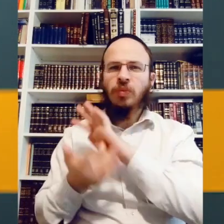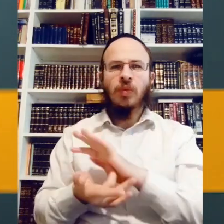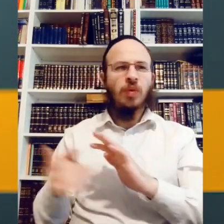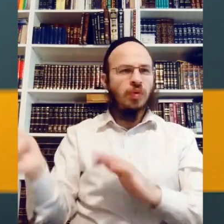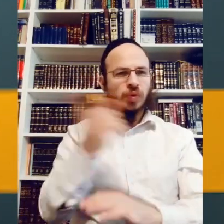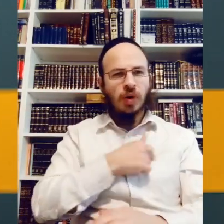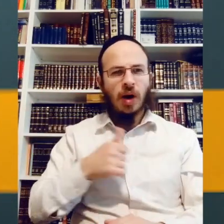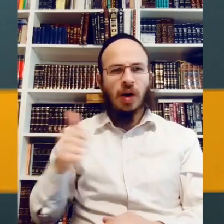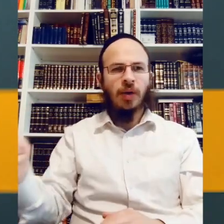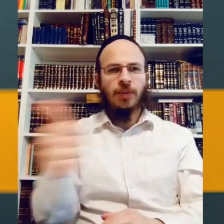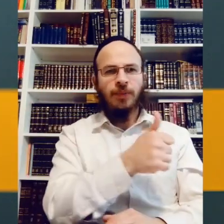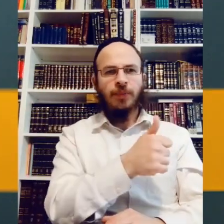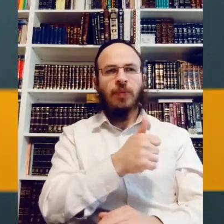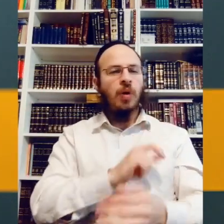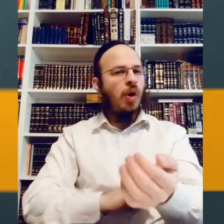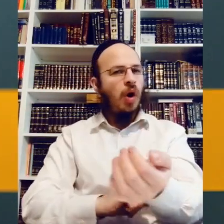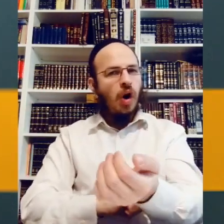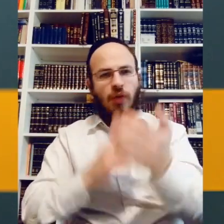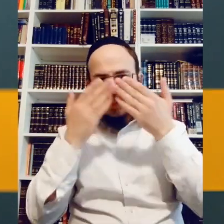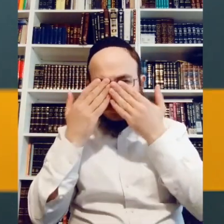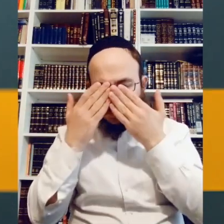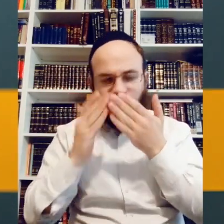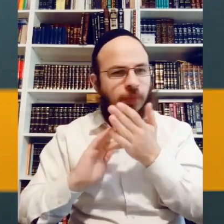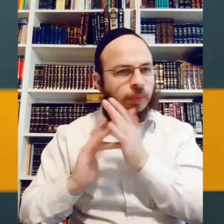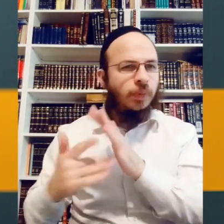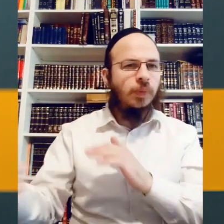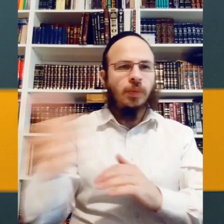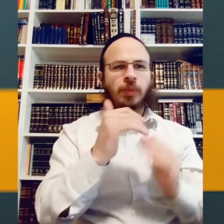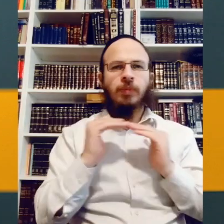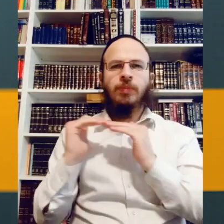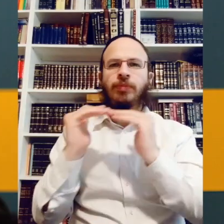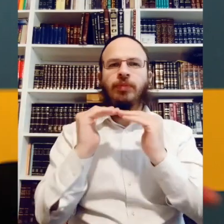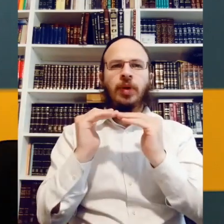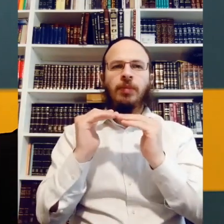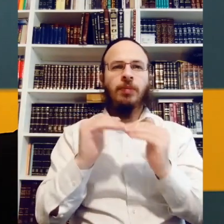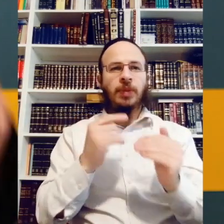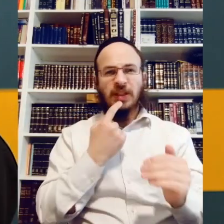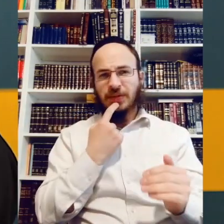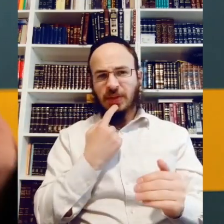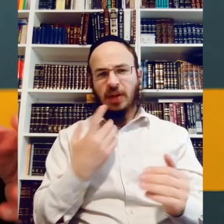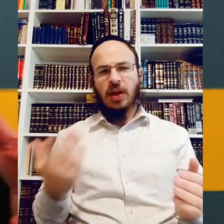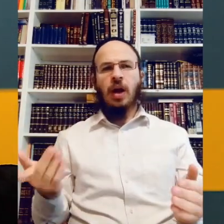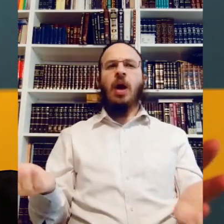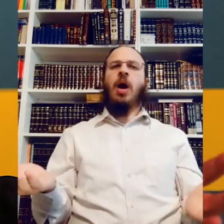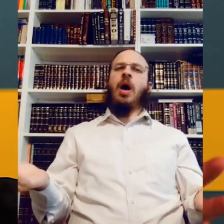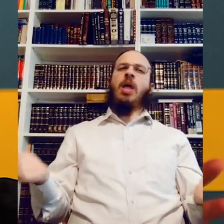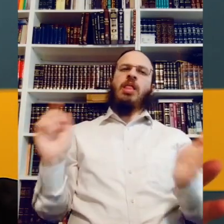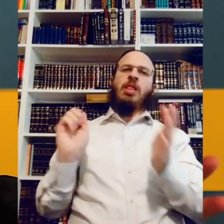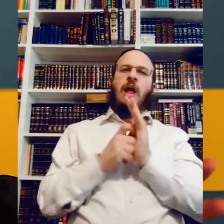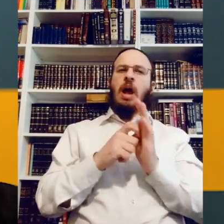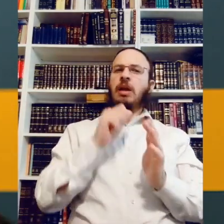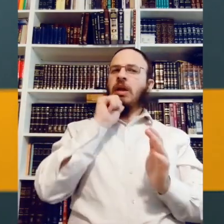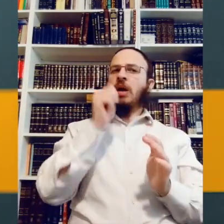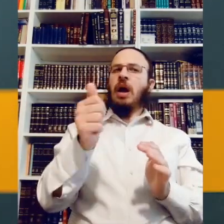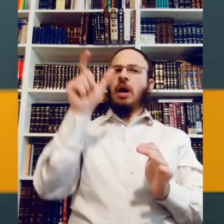priorités, qui lui donne un enseignement indispensable à chacun, quelle que soit par ailleurs son origine ou ses